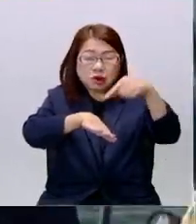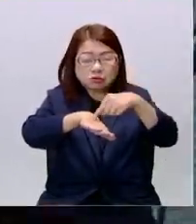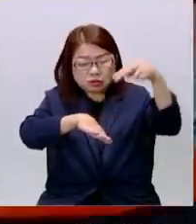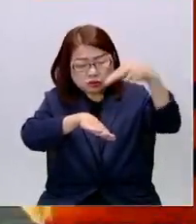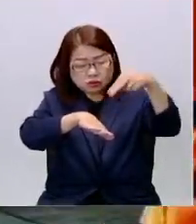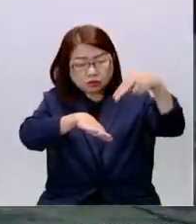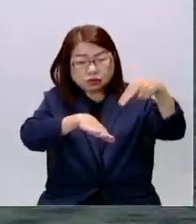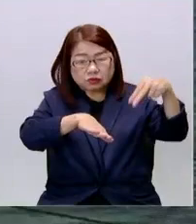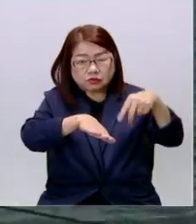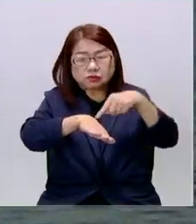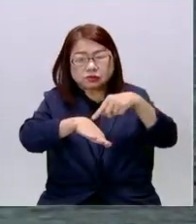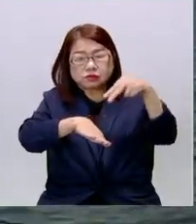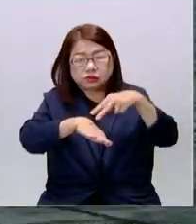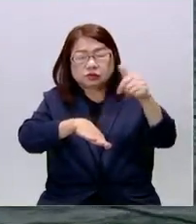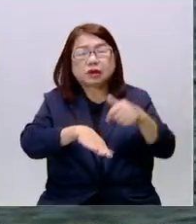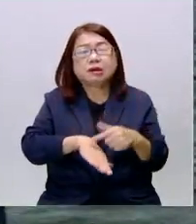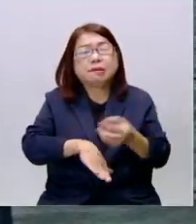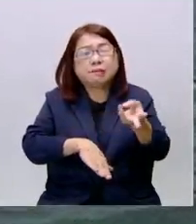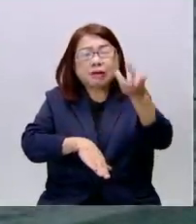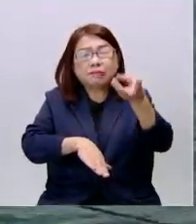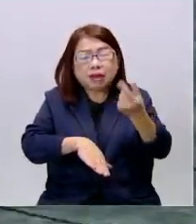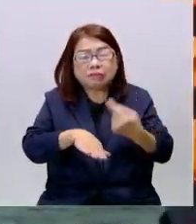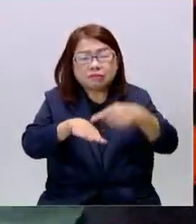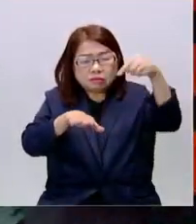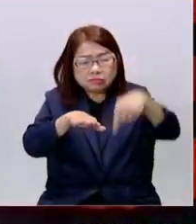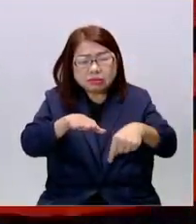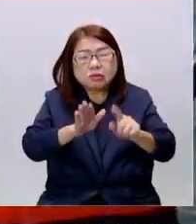ถให้นักประดาน้ำปฏิบัติงานได้ในช่วงเวลาสั้นๆแต่การเข้